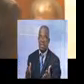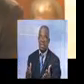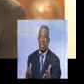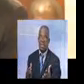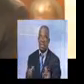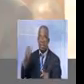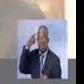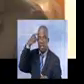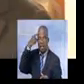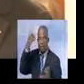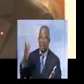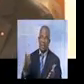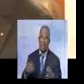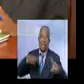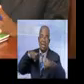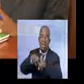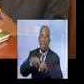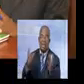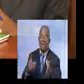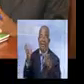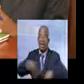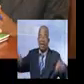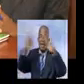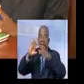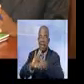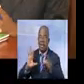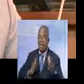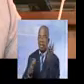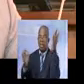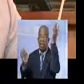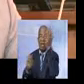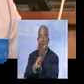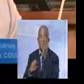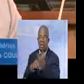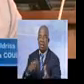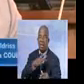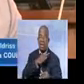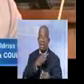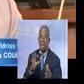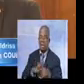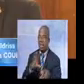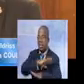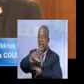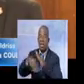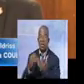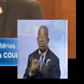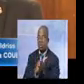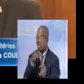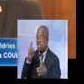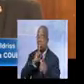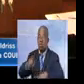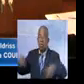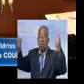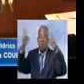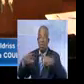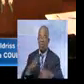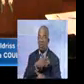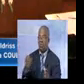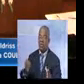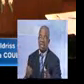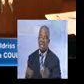défi majeur de nos économies. Des délégués de 17 pays africains prennent part à cette Assemblée générale organisée par